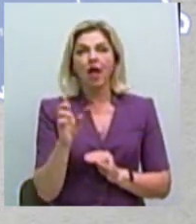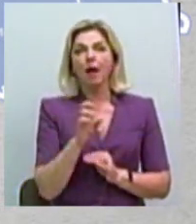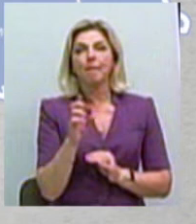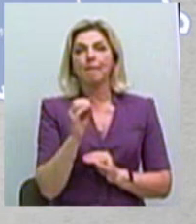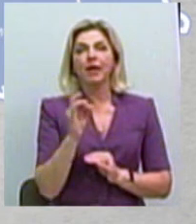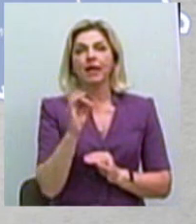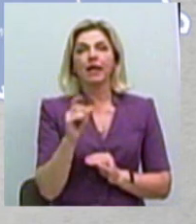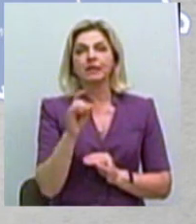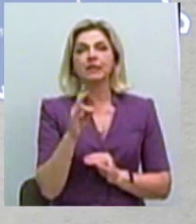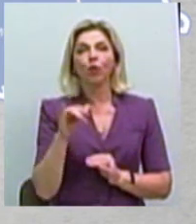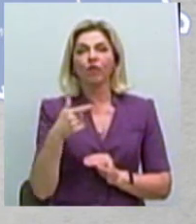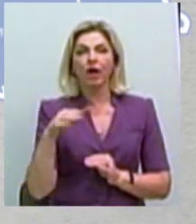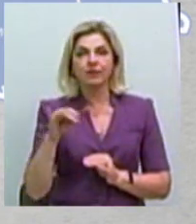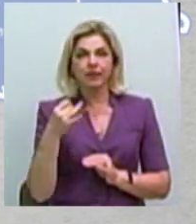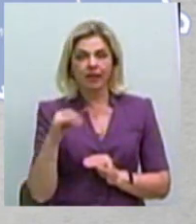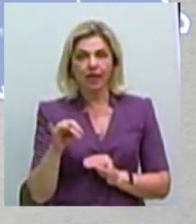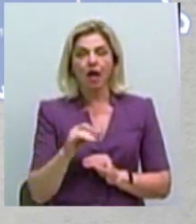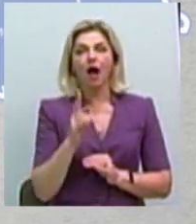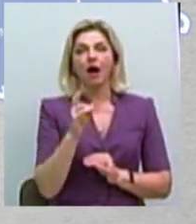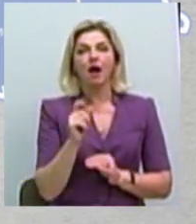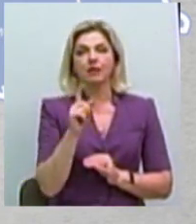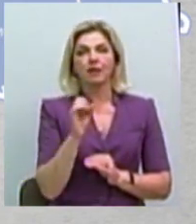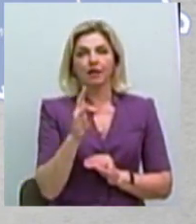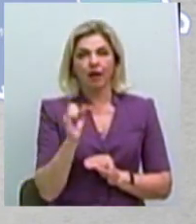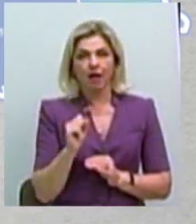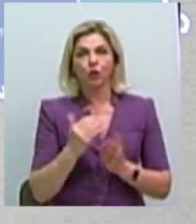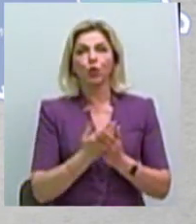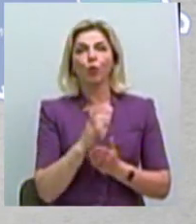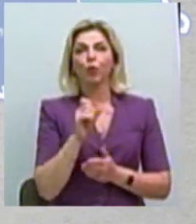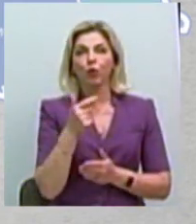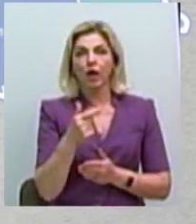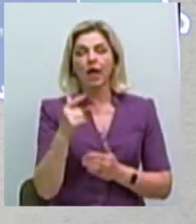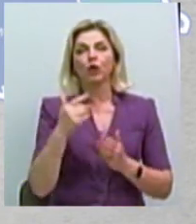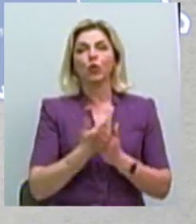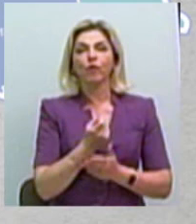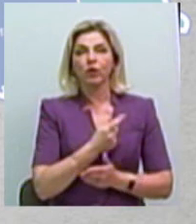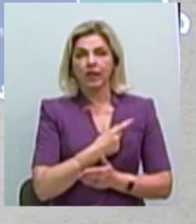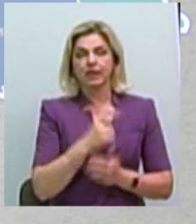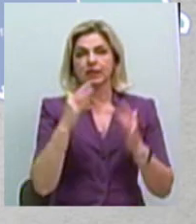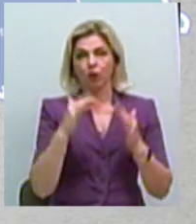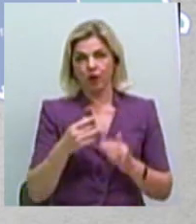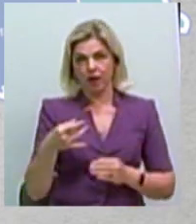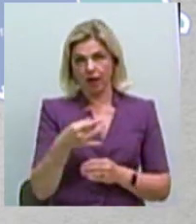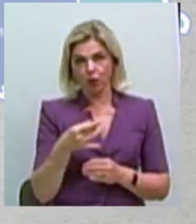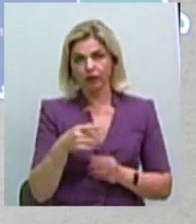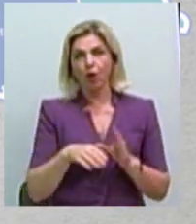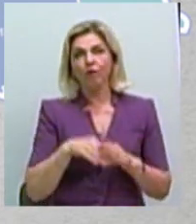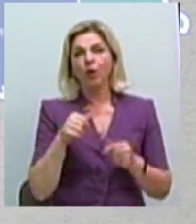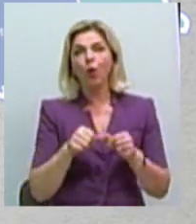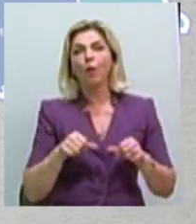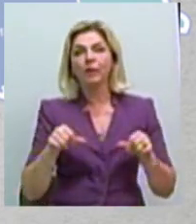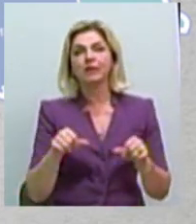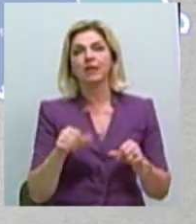Березнегувацький, Казанківський, Новобузький, Новоодеський, Снігурівський райони. Окружна виборча комісія